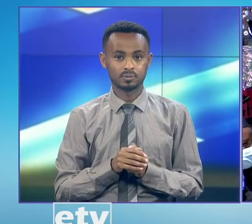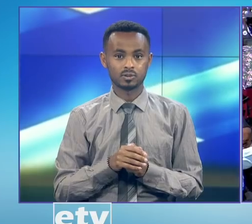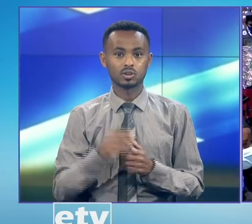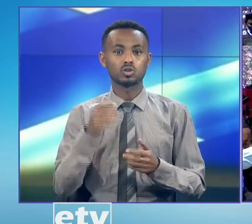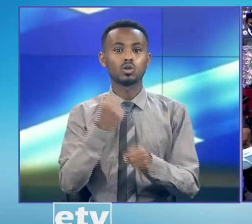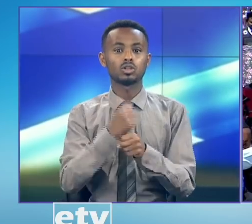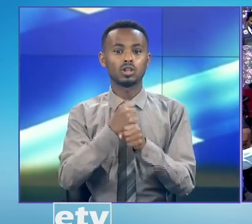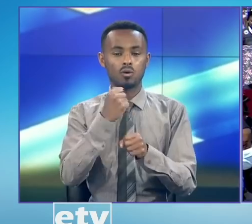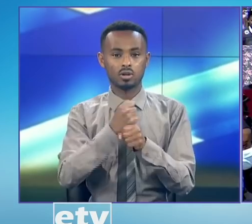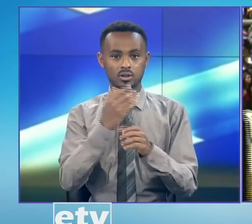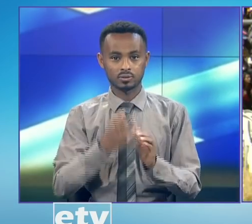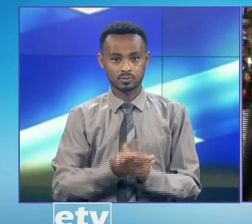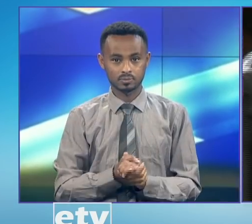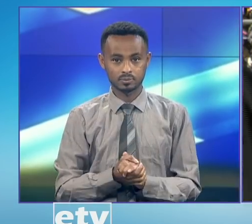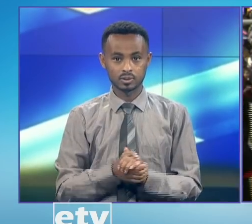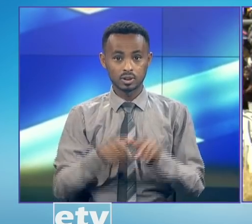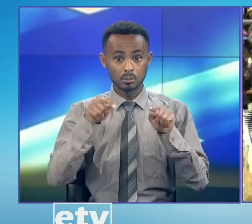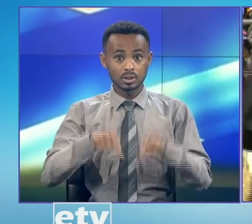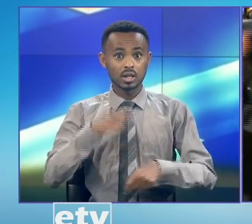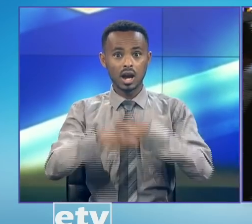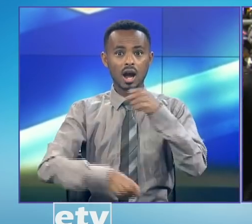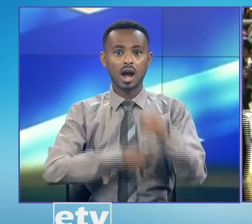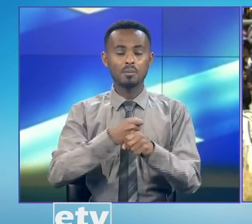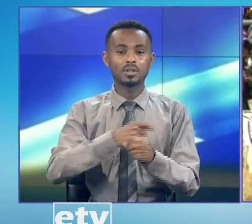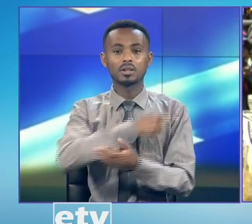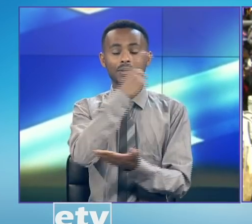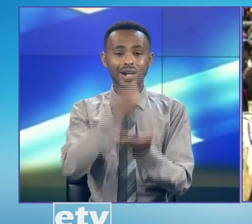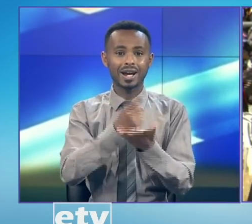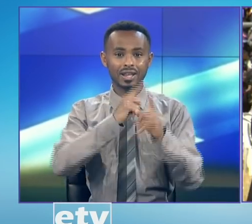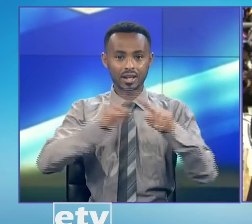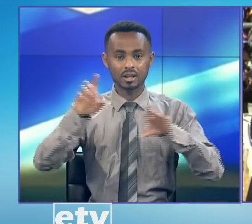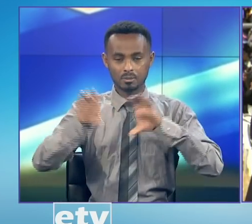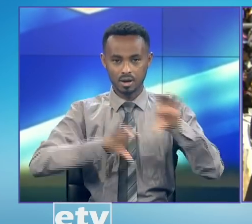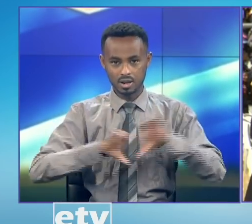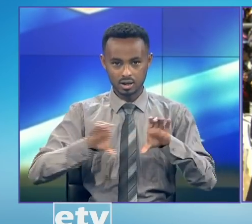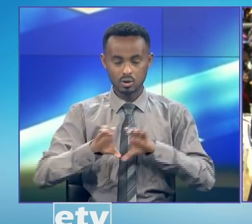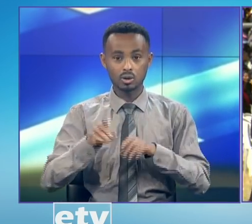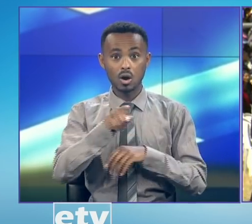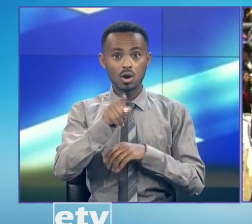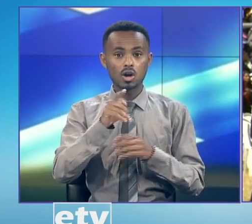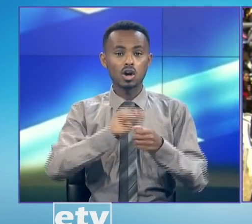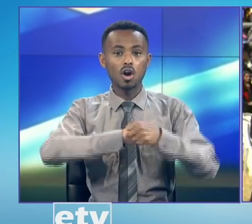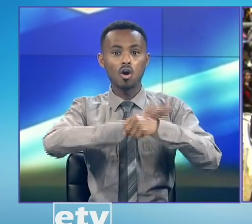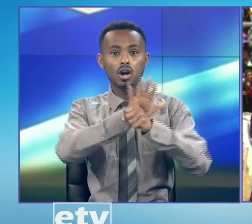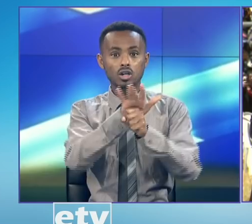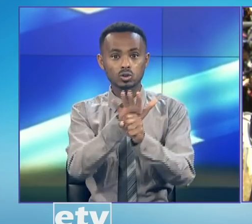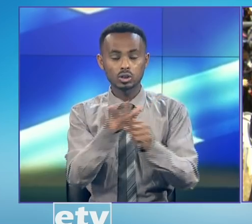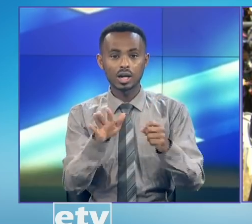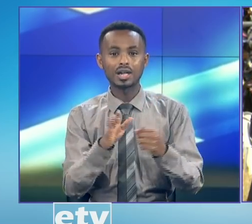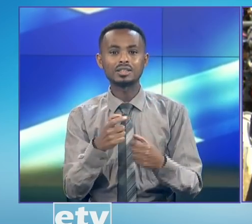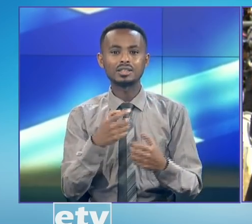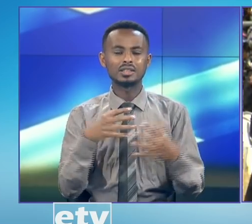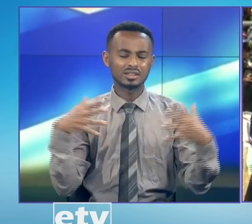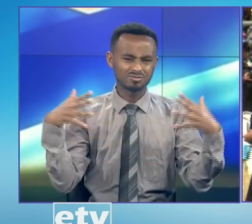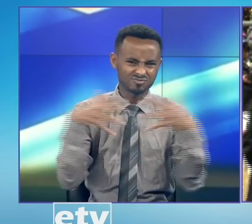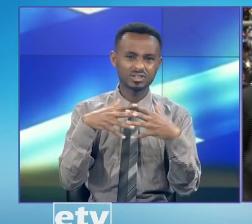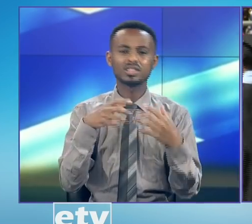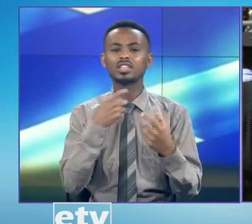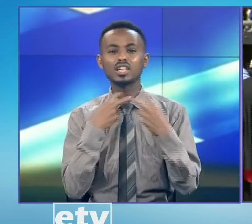Social Work. ዘንድሮም ምረቃ የተለየ የሚያደርገው ያው ከወረርሽኙ ጋራ ትንንቅ